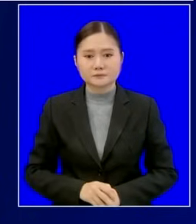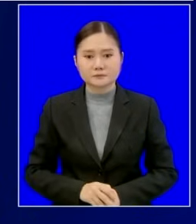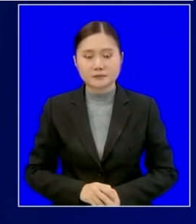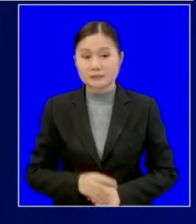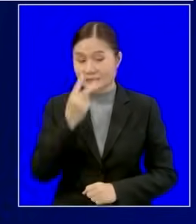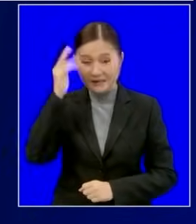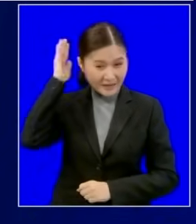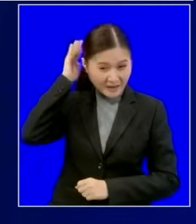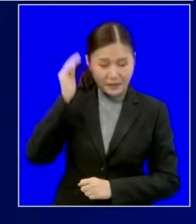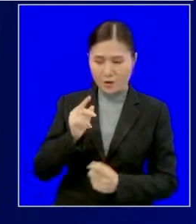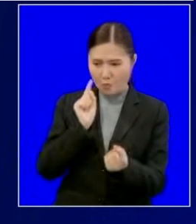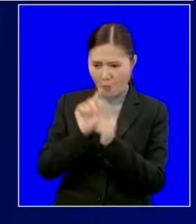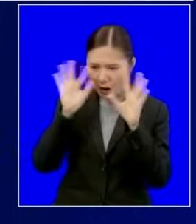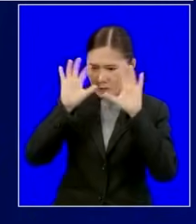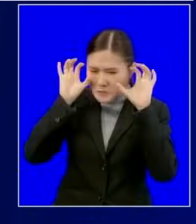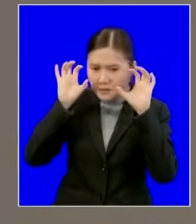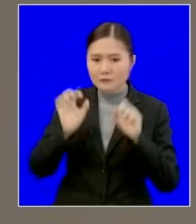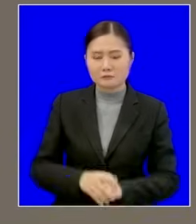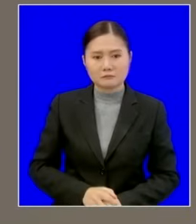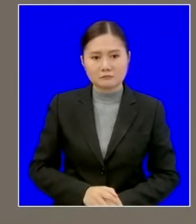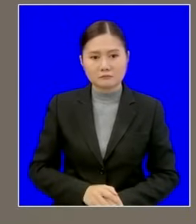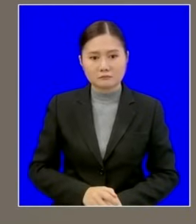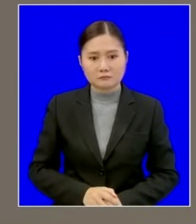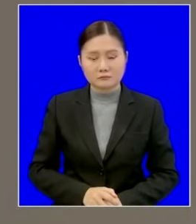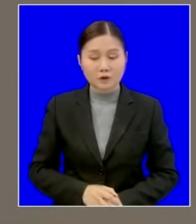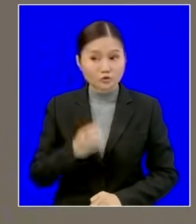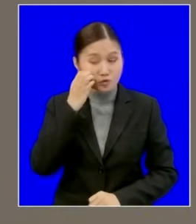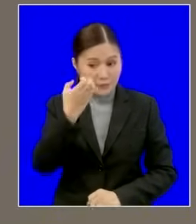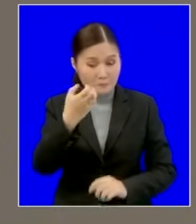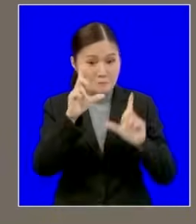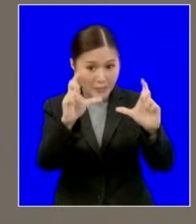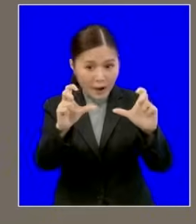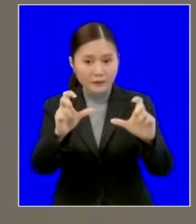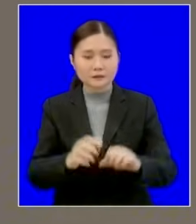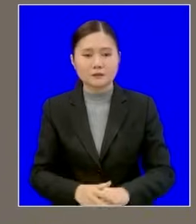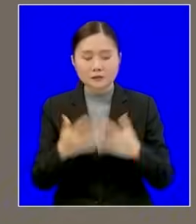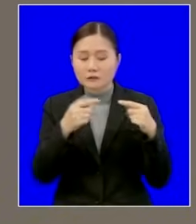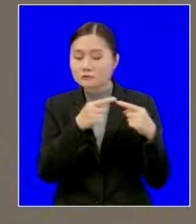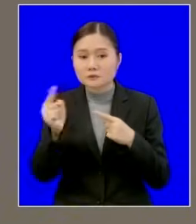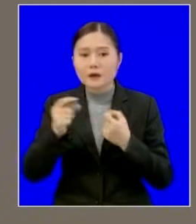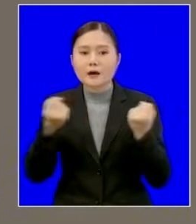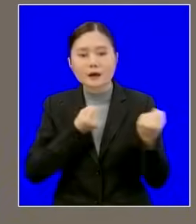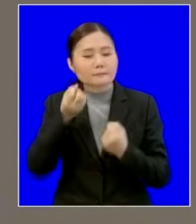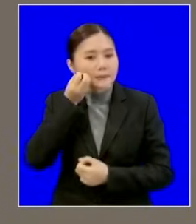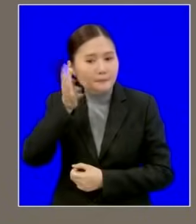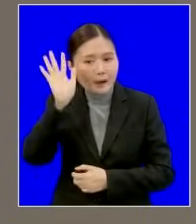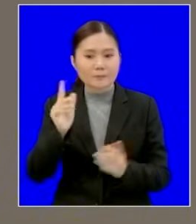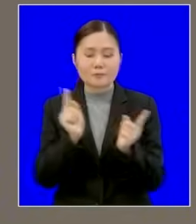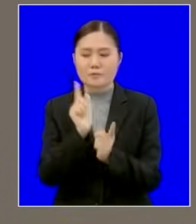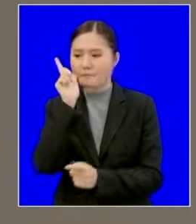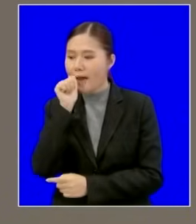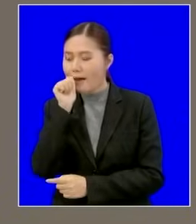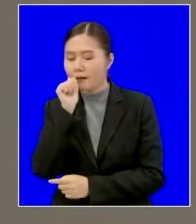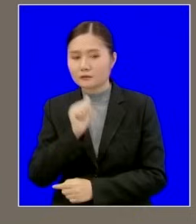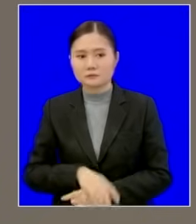หลังเนี่ยเธอเจอเหมือนเป็นผีจริงๆนะฮะแล้วเธอหยิบโทรศัพท์มาถ่ายรูปไว้หลังจากนั้นเธอขับกลับบ้านไปเจอแม่เอ้า